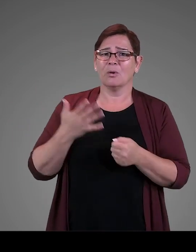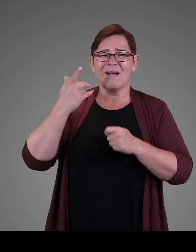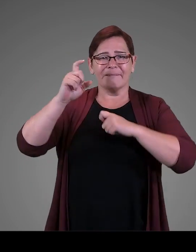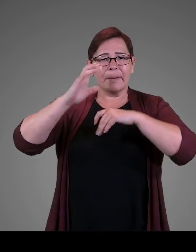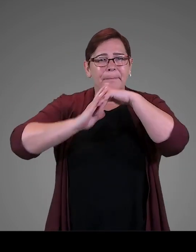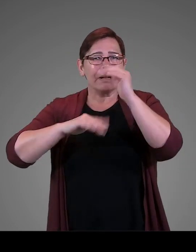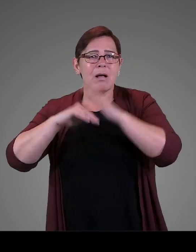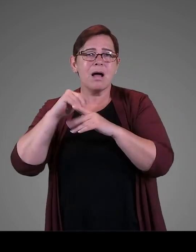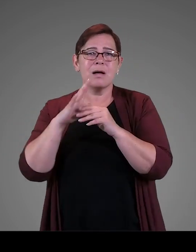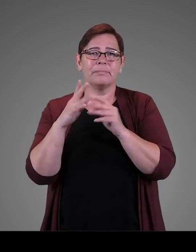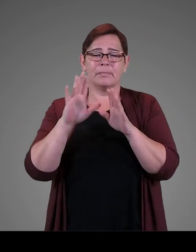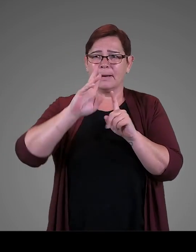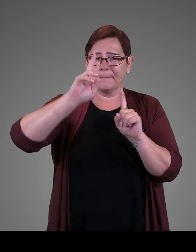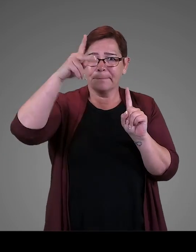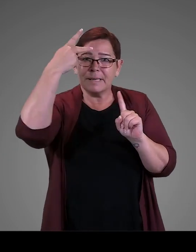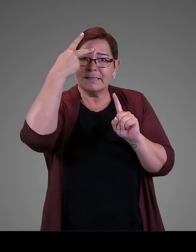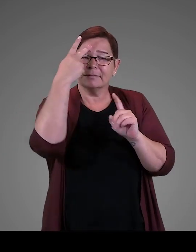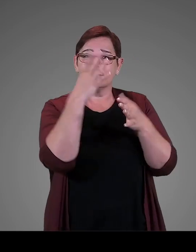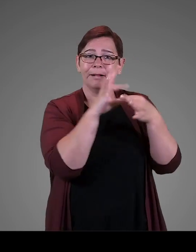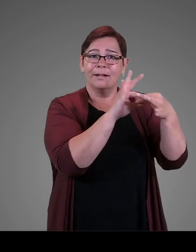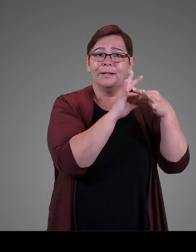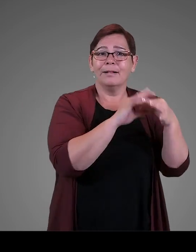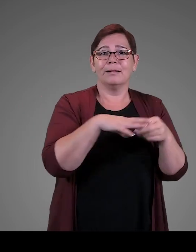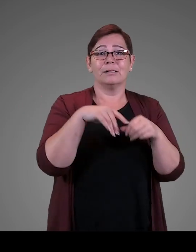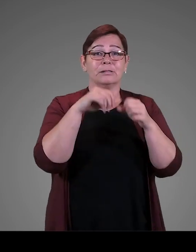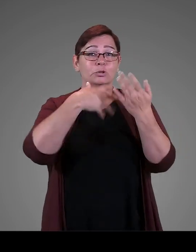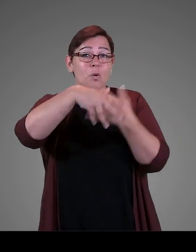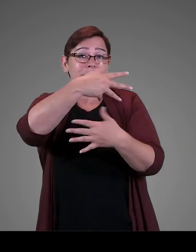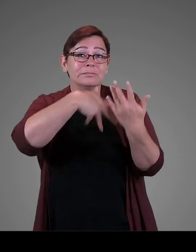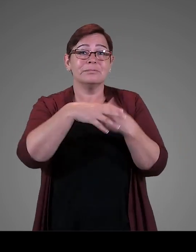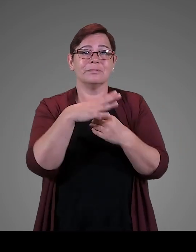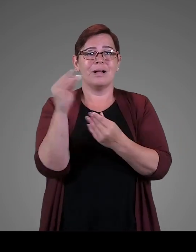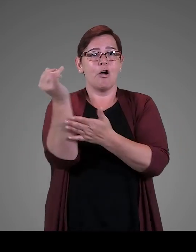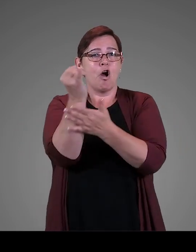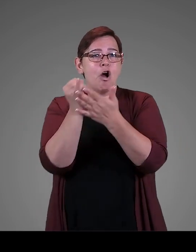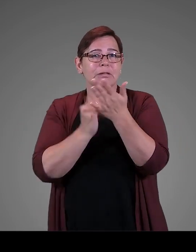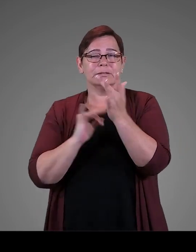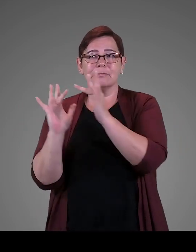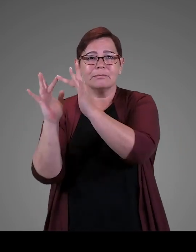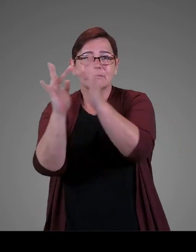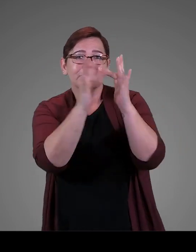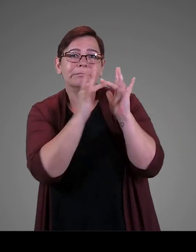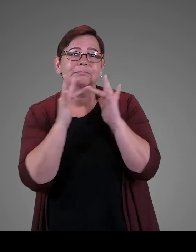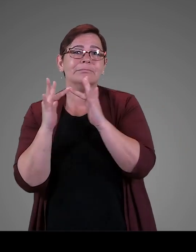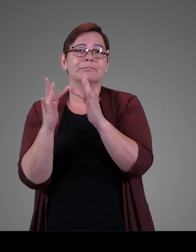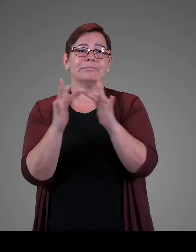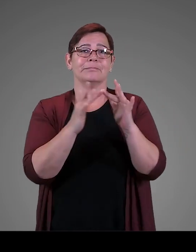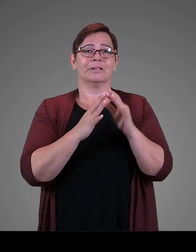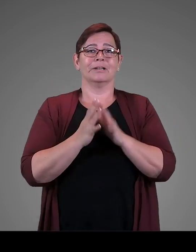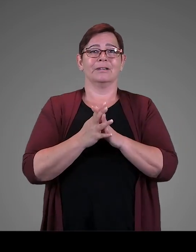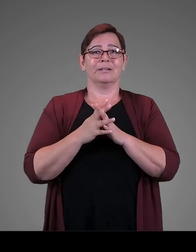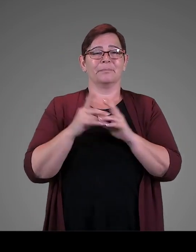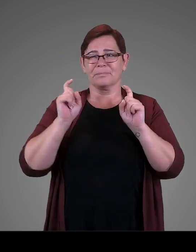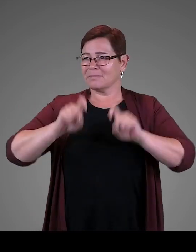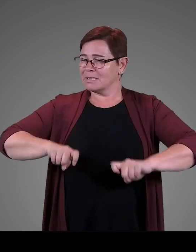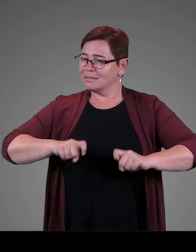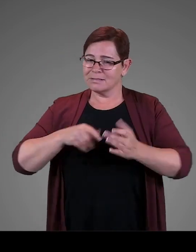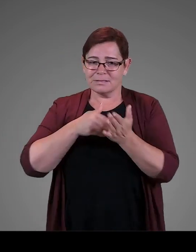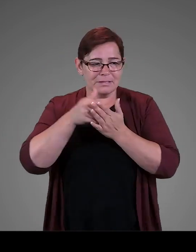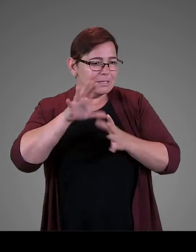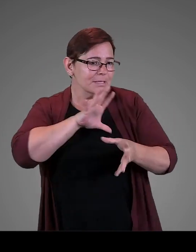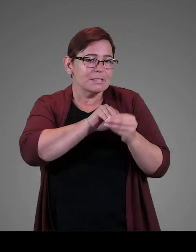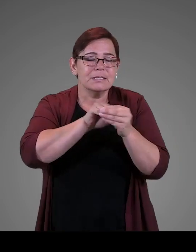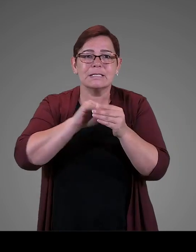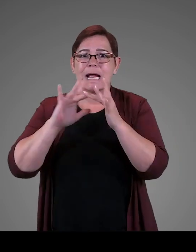parce qu'il s'agit véritablement de toutes sortes de contacts politiques, sociaux, artistiques aussi